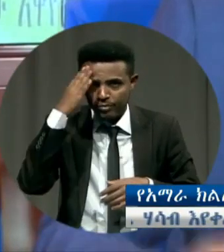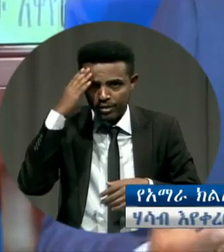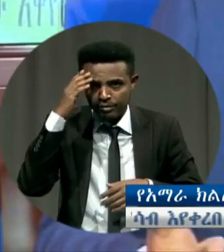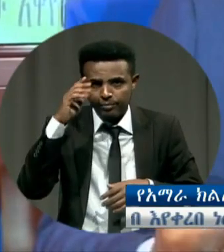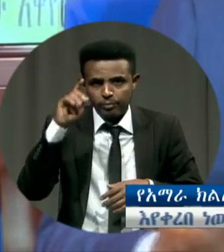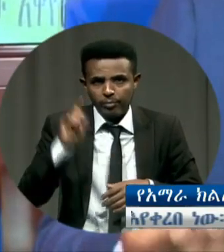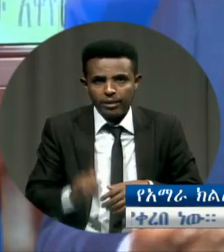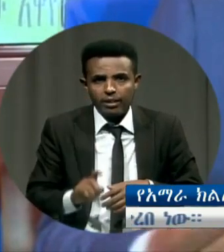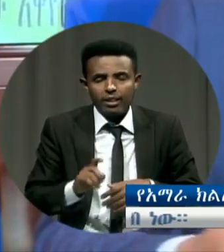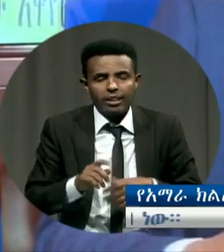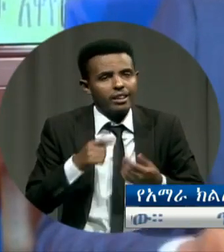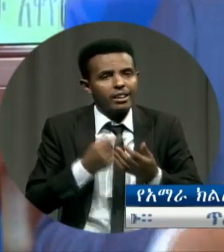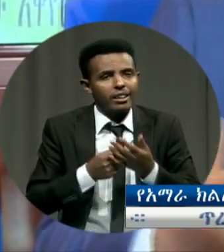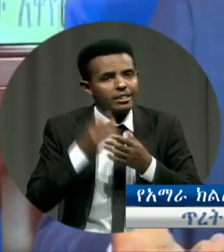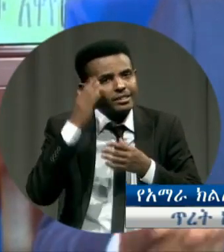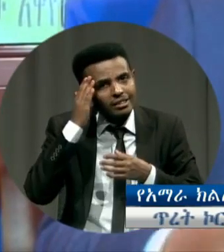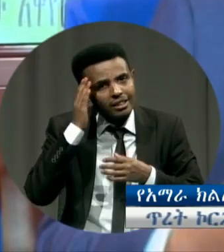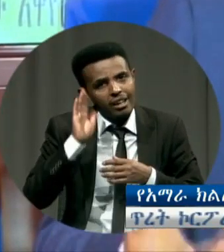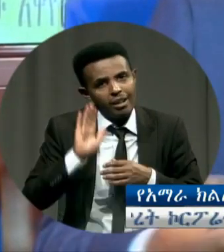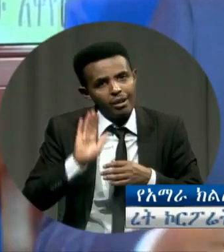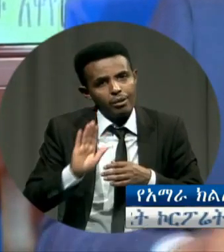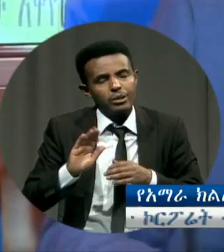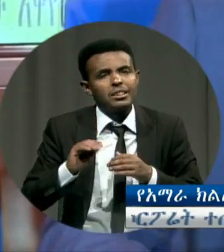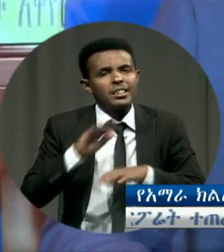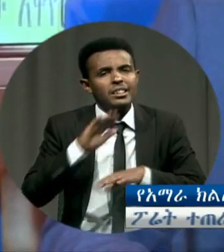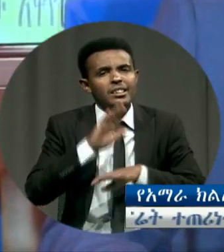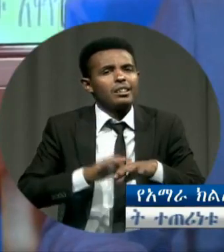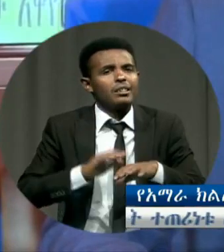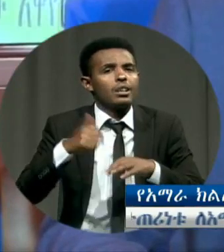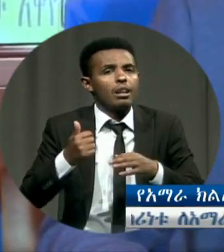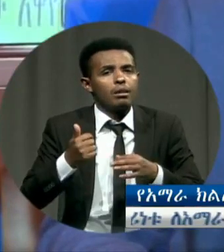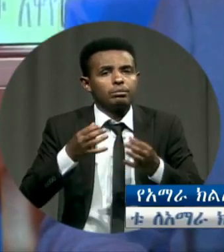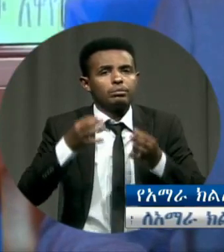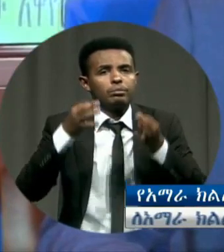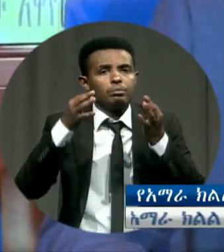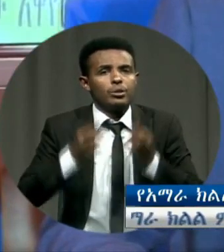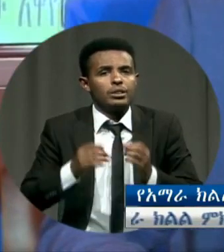ይሄን ሳይውቅ እንዴት ብዬ ነው ተጠሪነቱን ሌላ ጉዳይ መወሰን ውስጥ የሚገባው